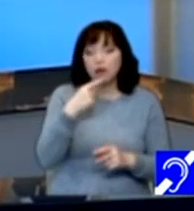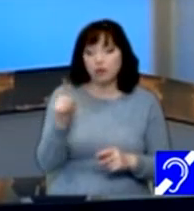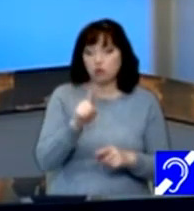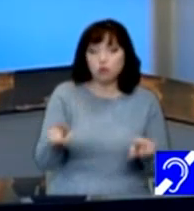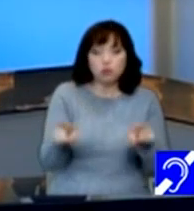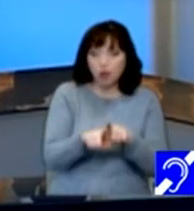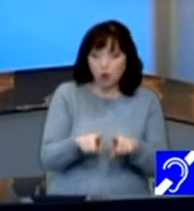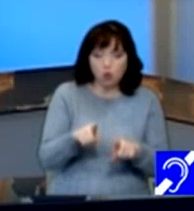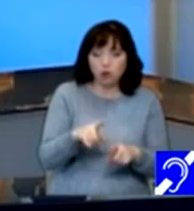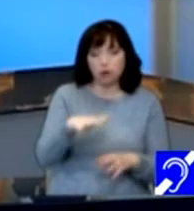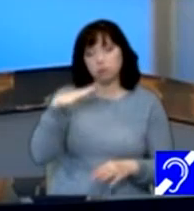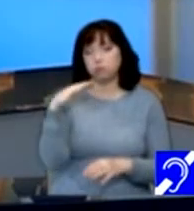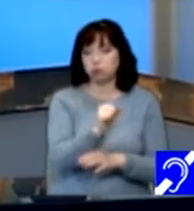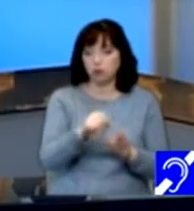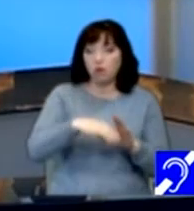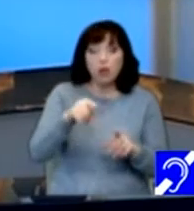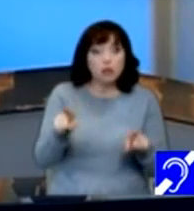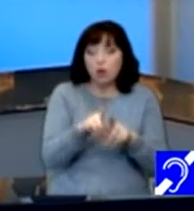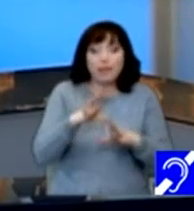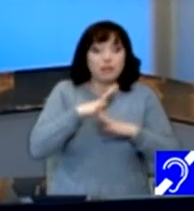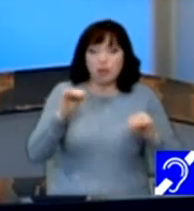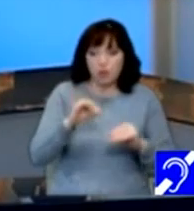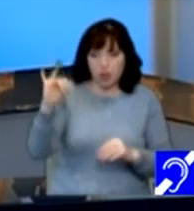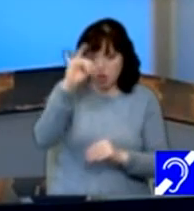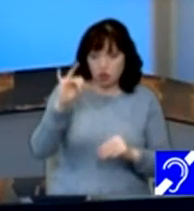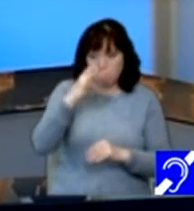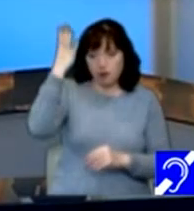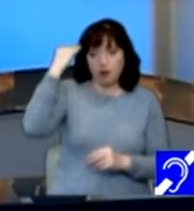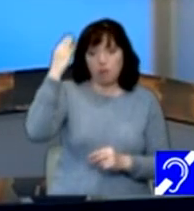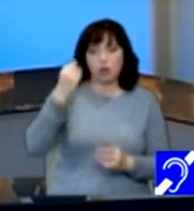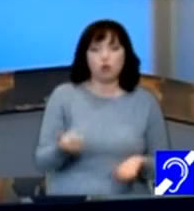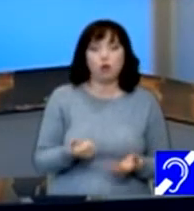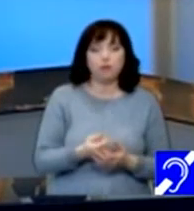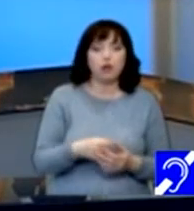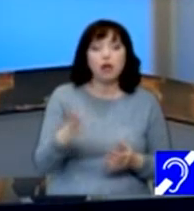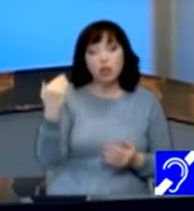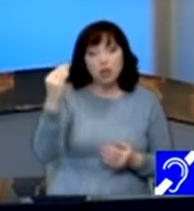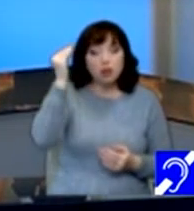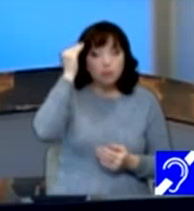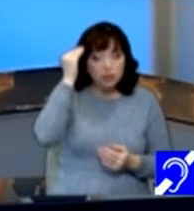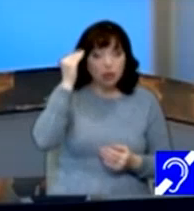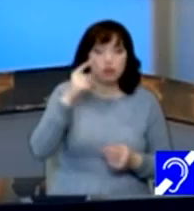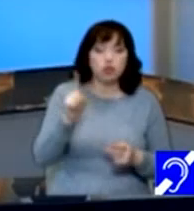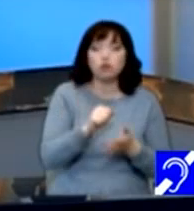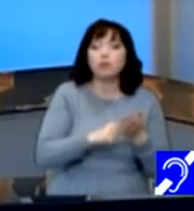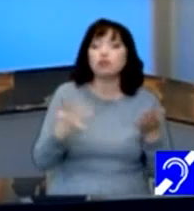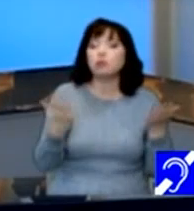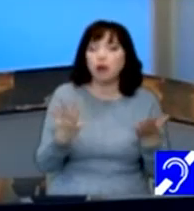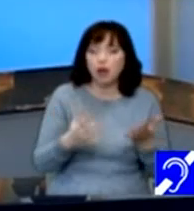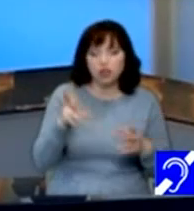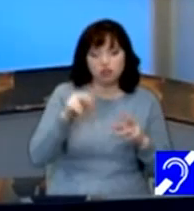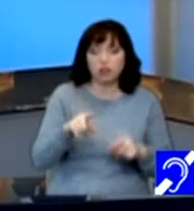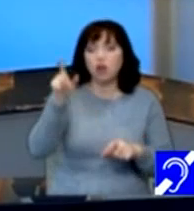asemenea absenteism la urne nu s-a mai văzut în toată istoria Republicii Moldova. În opinia lor, motivul principal ar fi